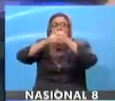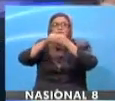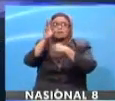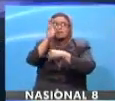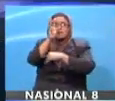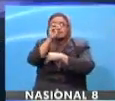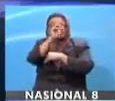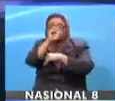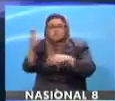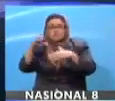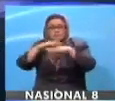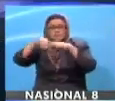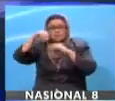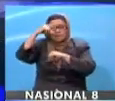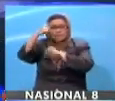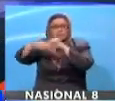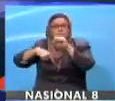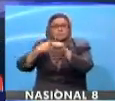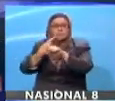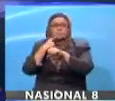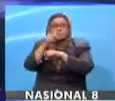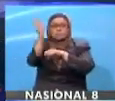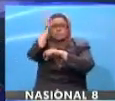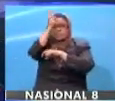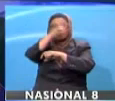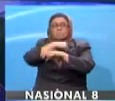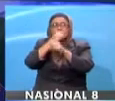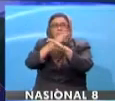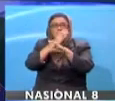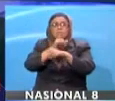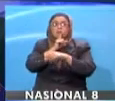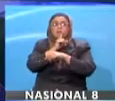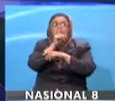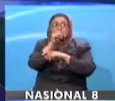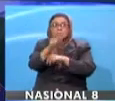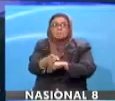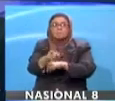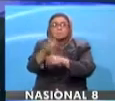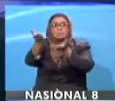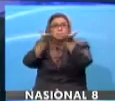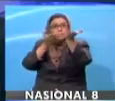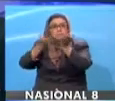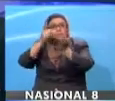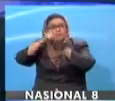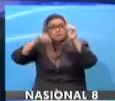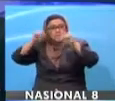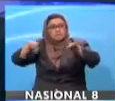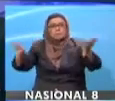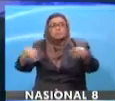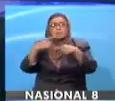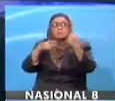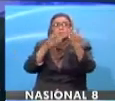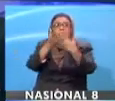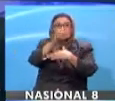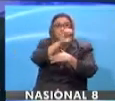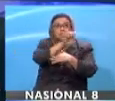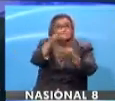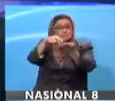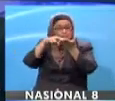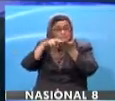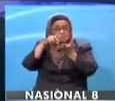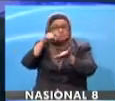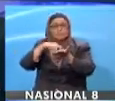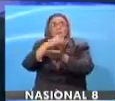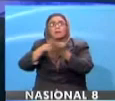Kerajaan bersungguh dalam mengenal pasti servis apa yang boleh dilaksanakan melalui e-rezeki ini dan